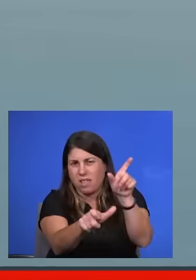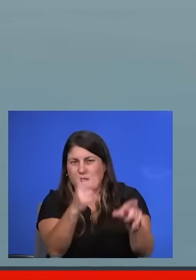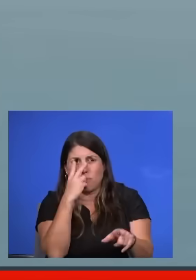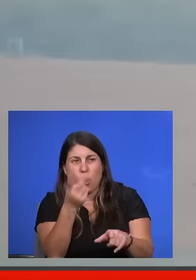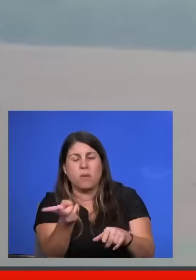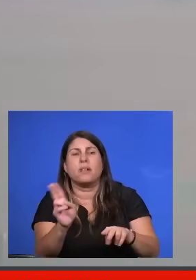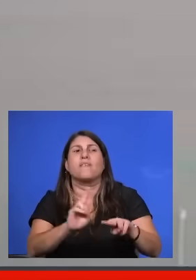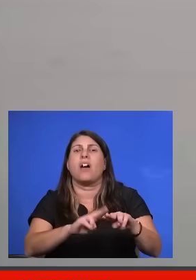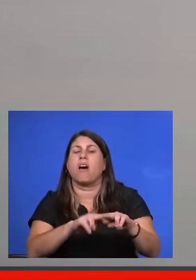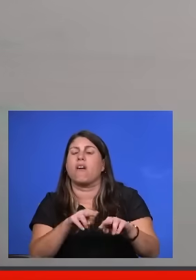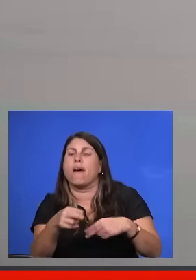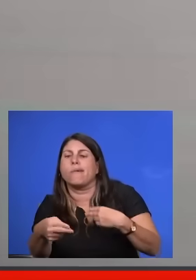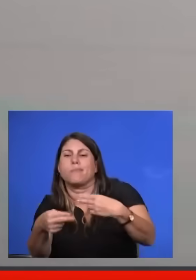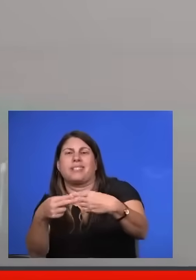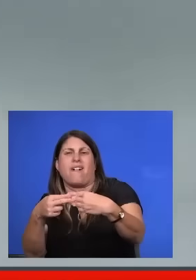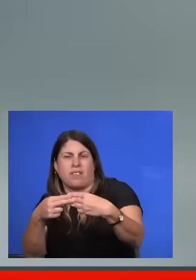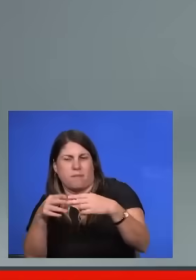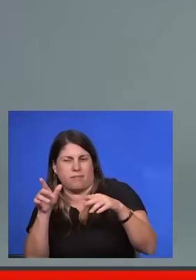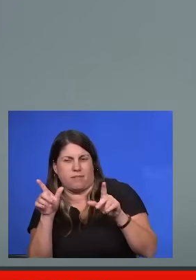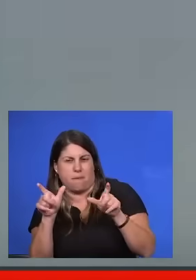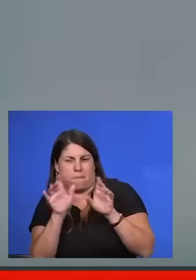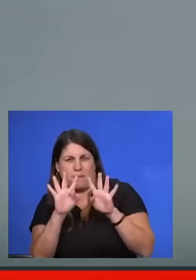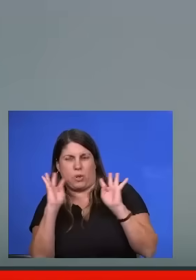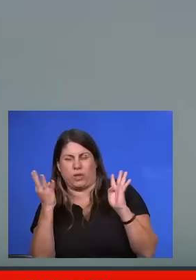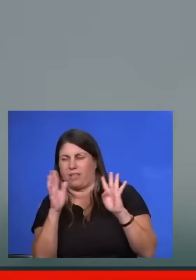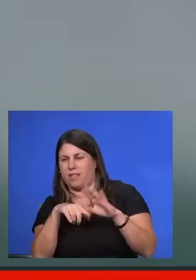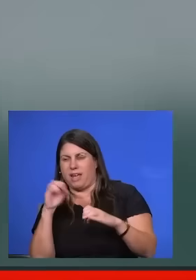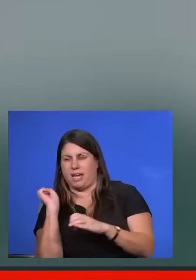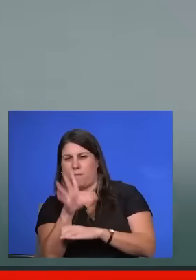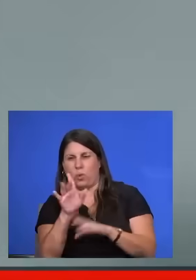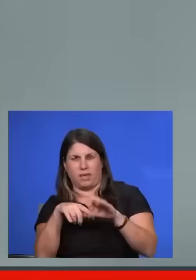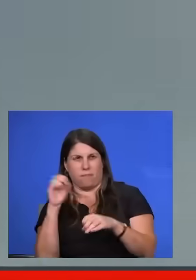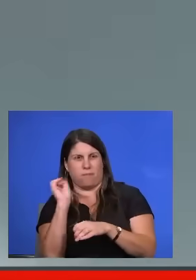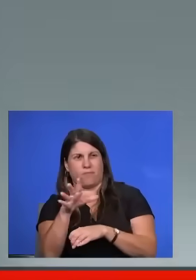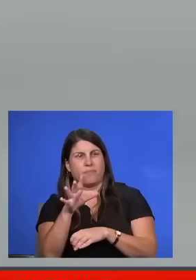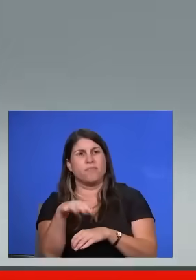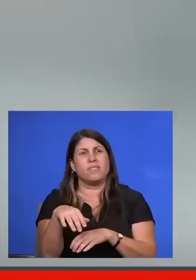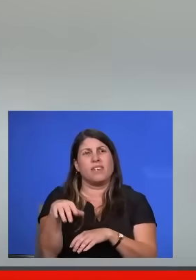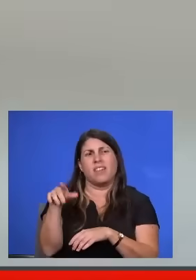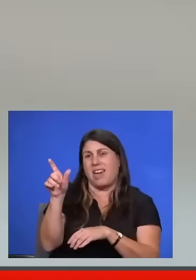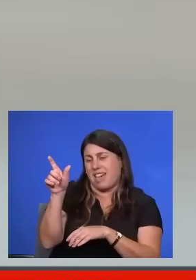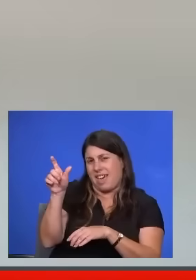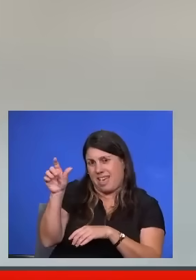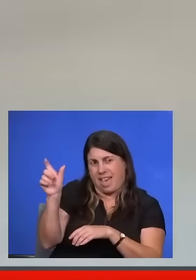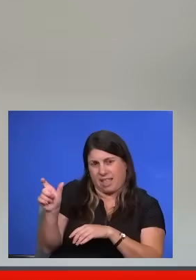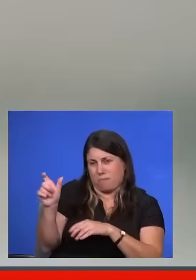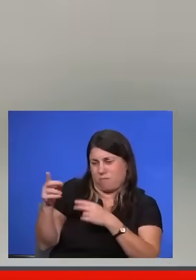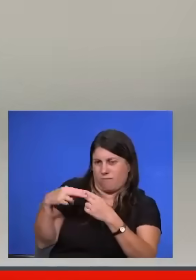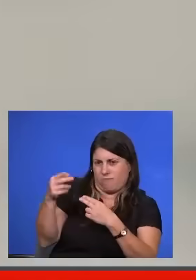למיגונית וזורקים לתוכה רימונים. ברגעים האלה, אדם שנמצא ליד האב ובנו מחייג למדה ומנסה להזיק